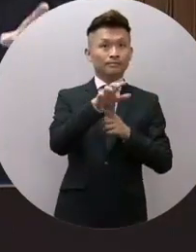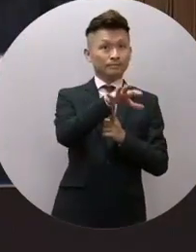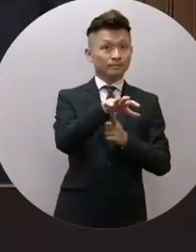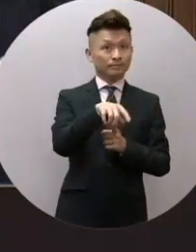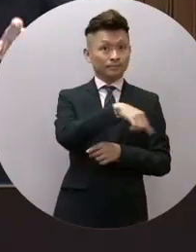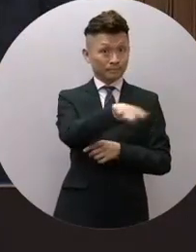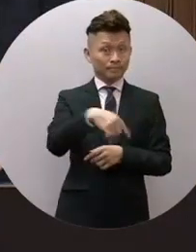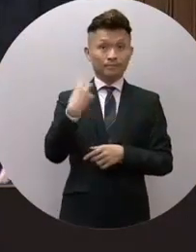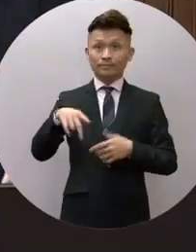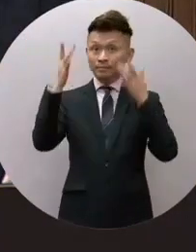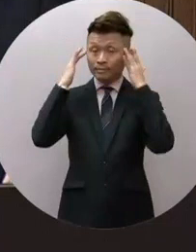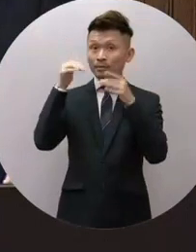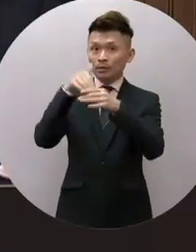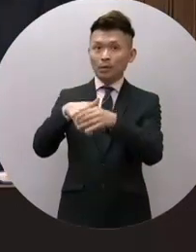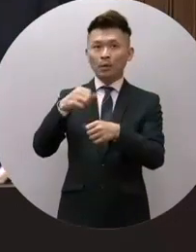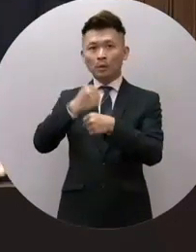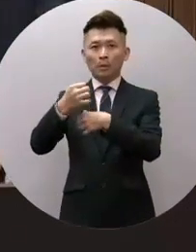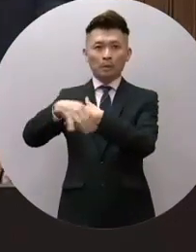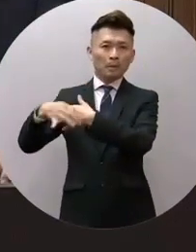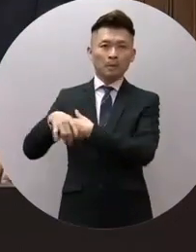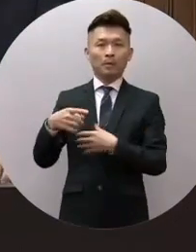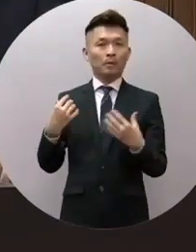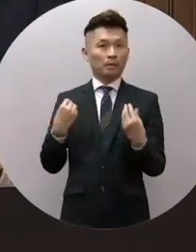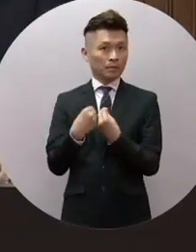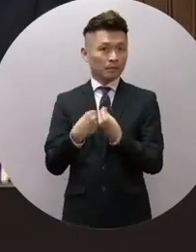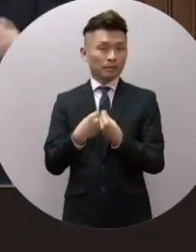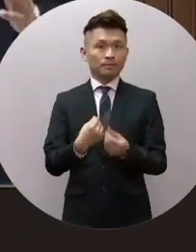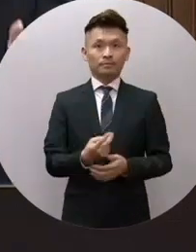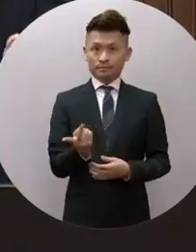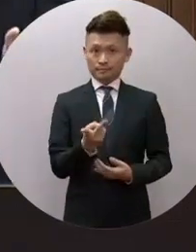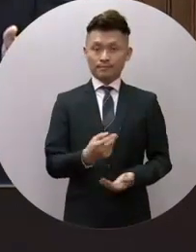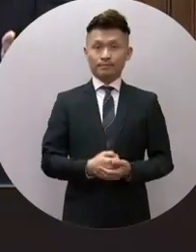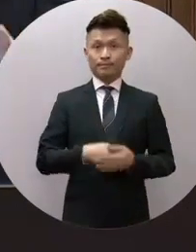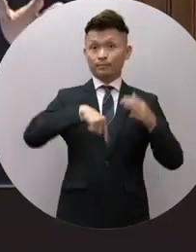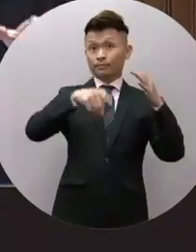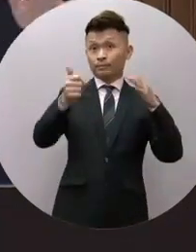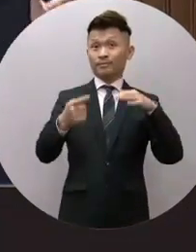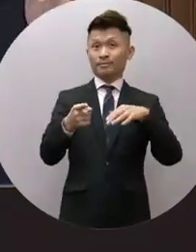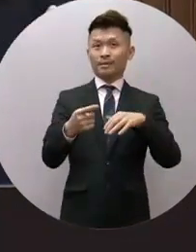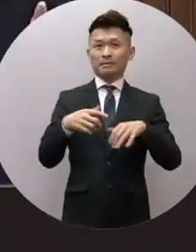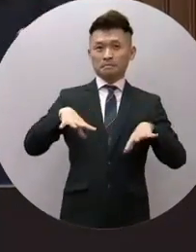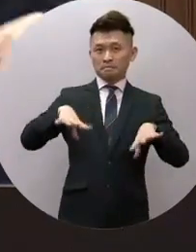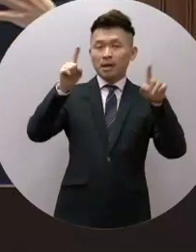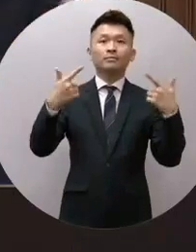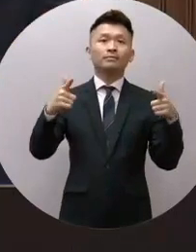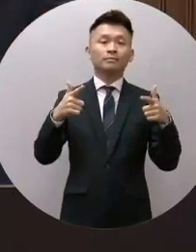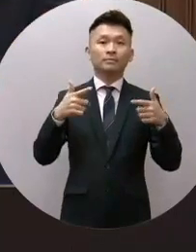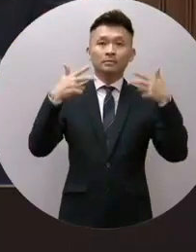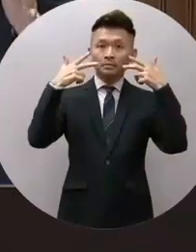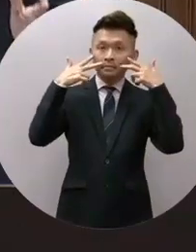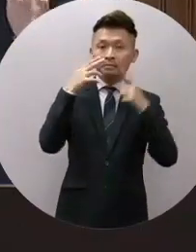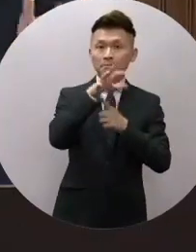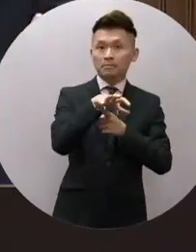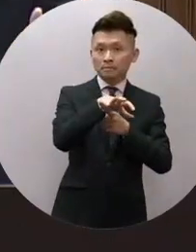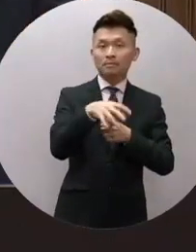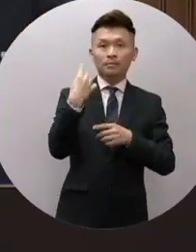们南投县农业缺工的问题哈。那我想院长您，因为您不是新手，您对原垦农的议题您大概也了解，还